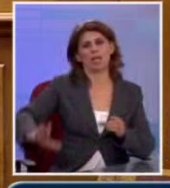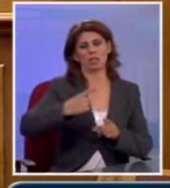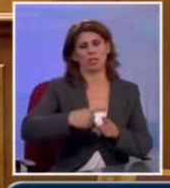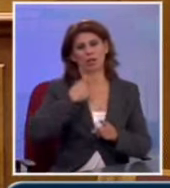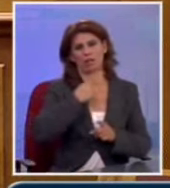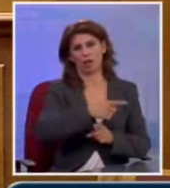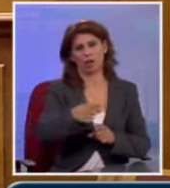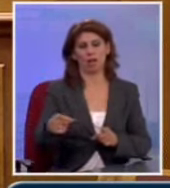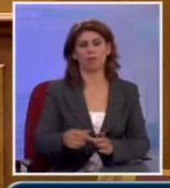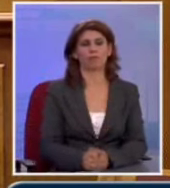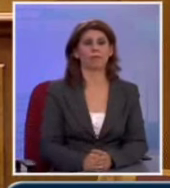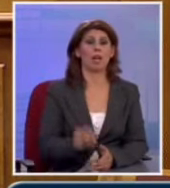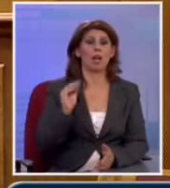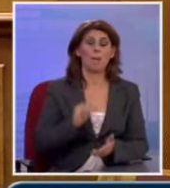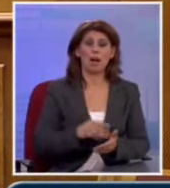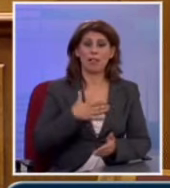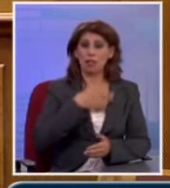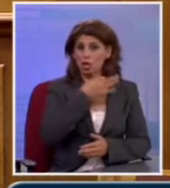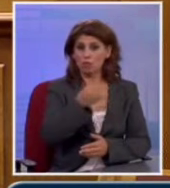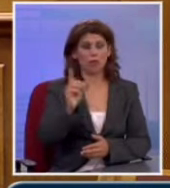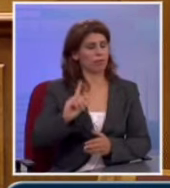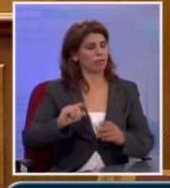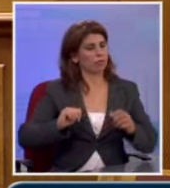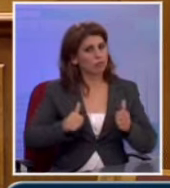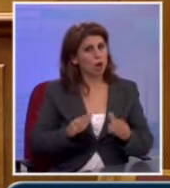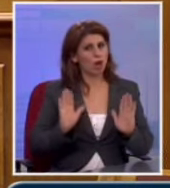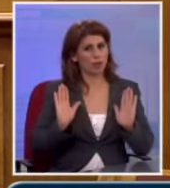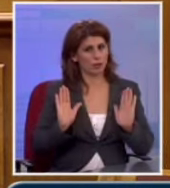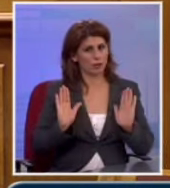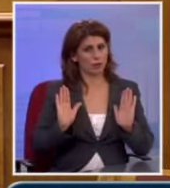Και θέλω να επαναλάβω ότι δεν αποτελεί πρόθεση